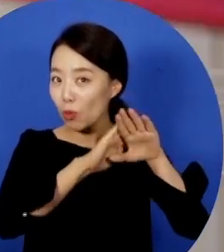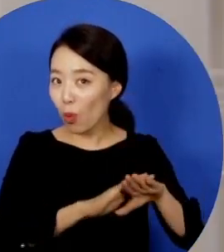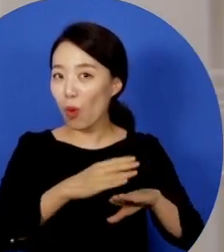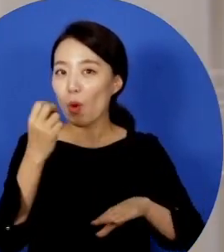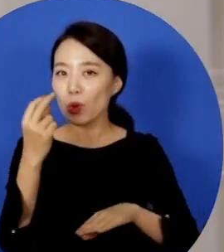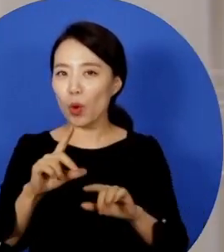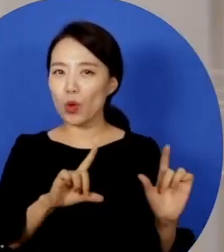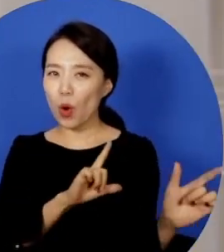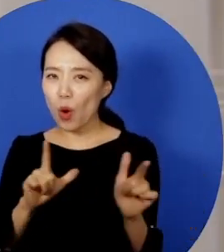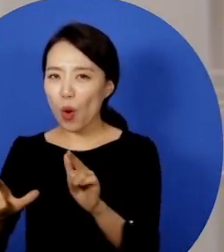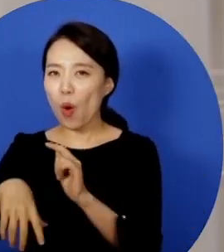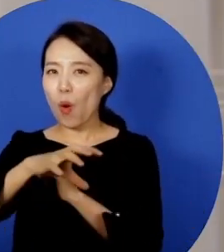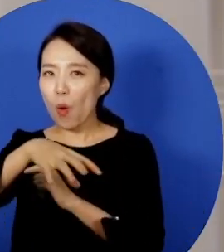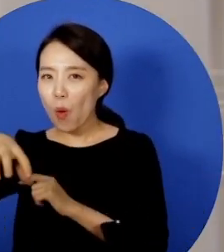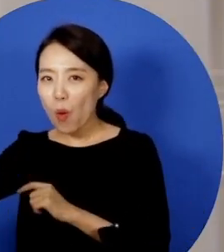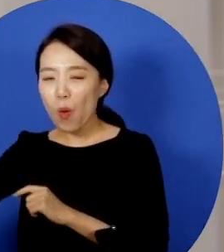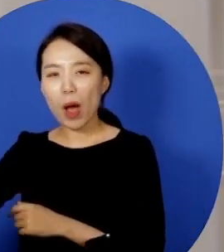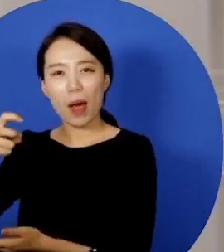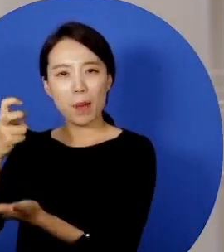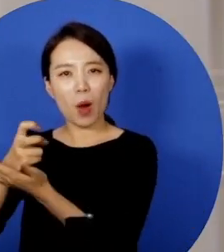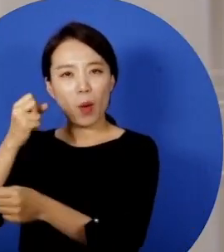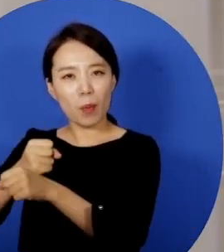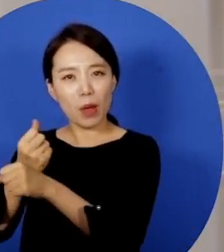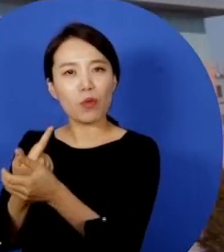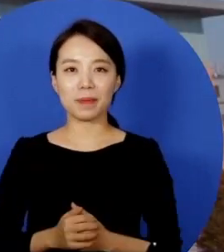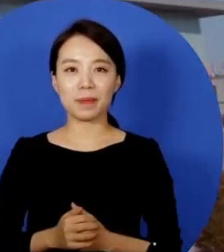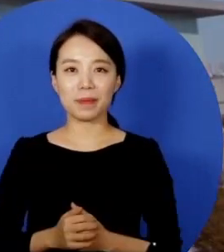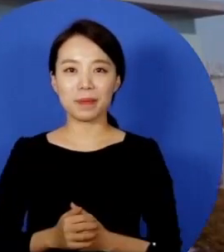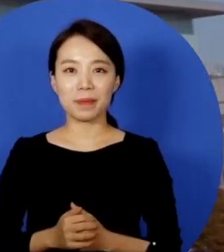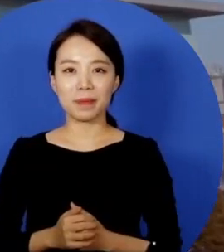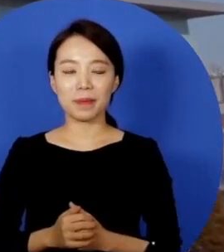여러 기반과 제도 마련에 힘을 모았습니다.